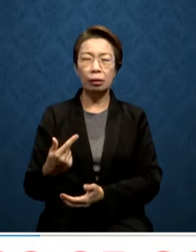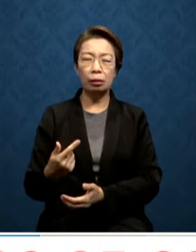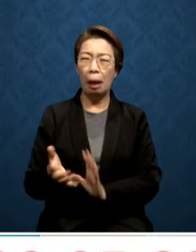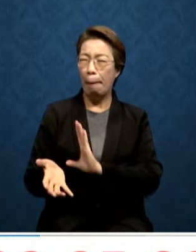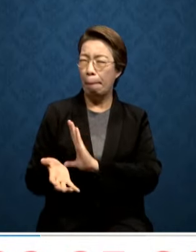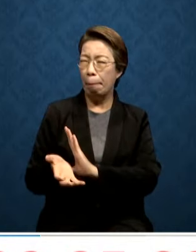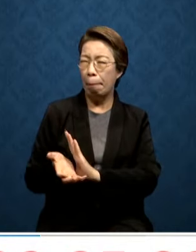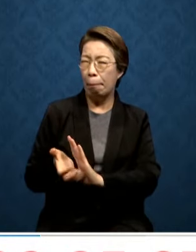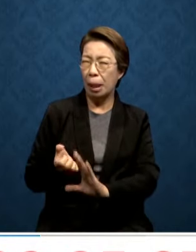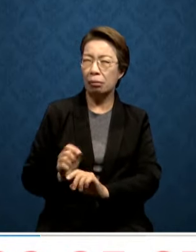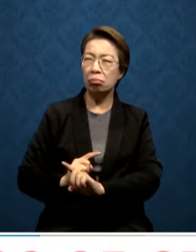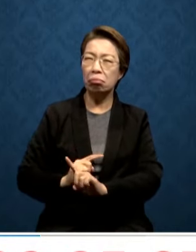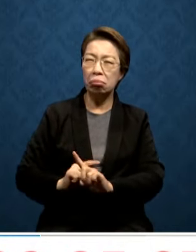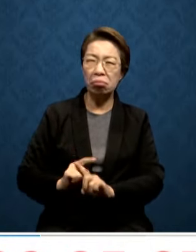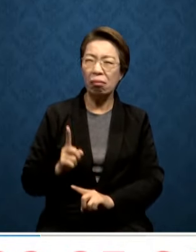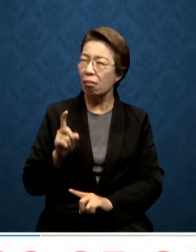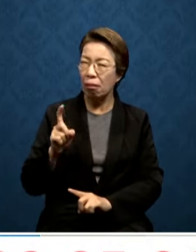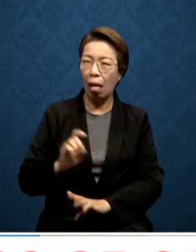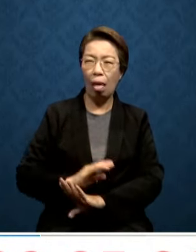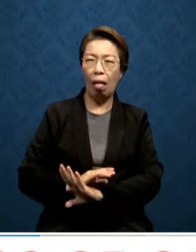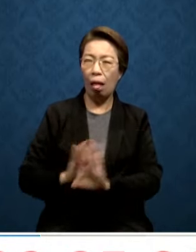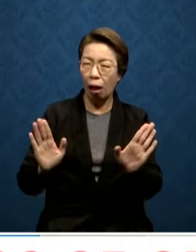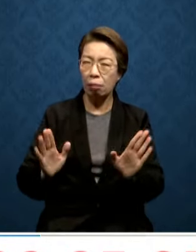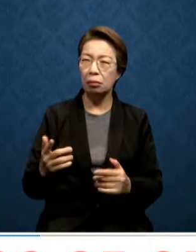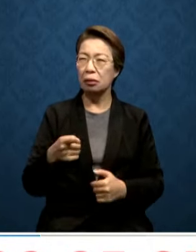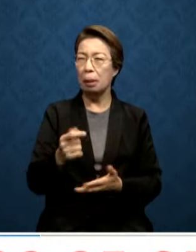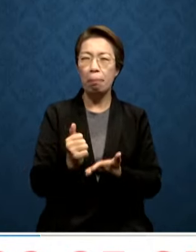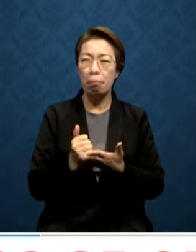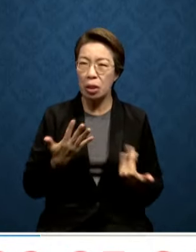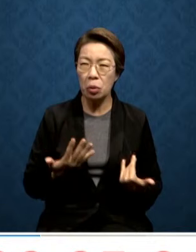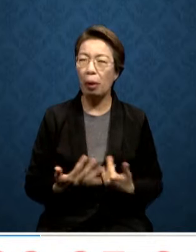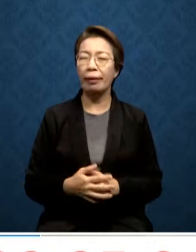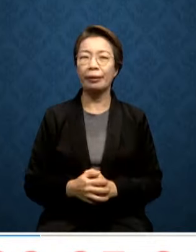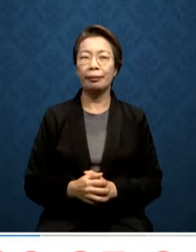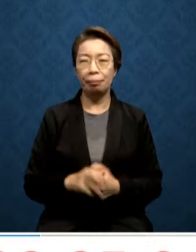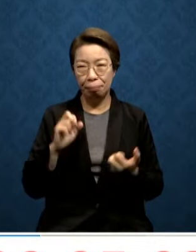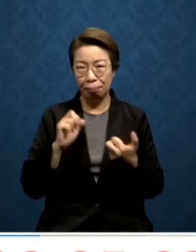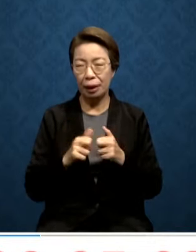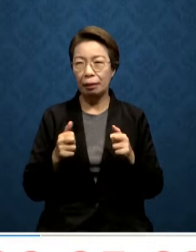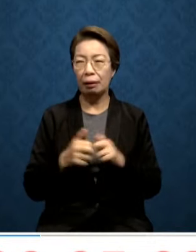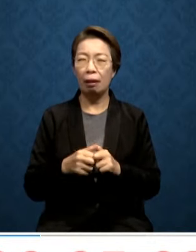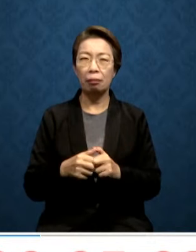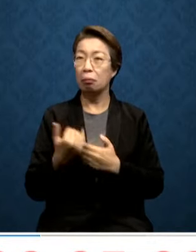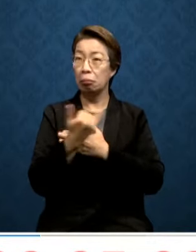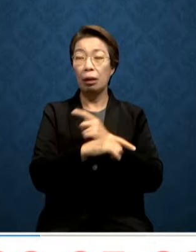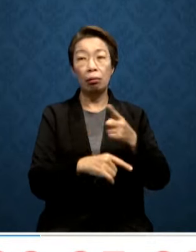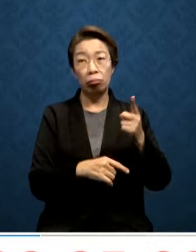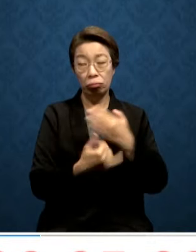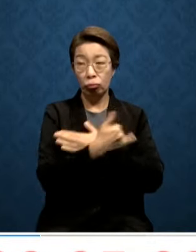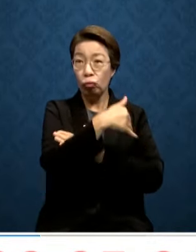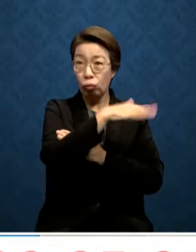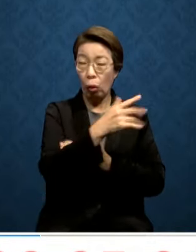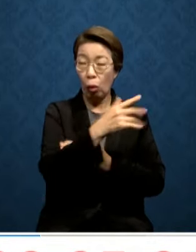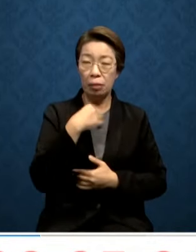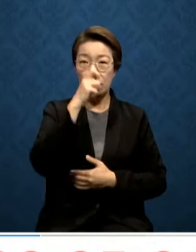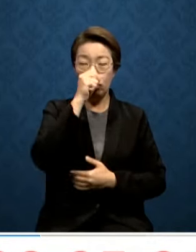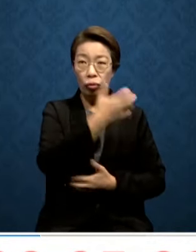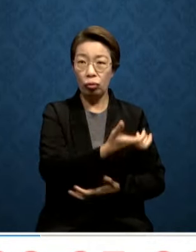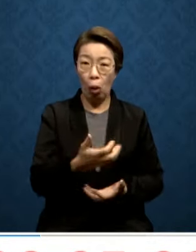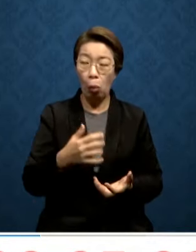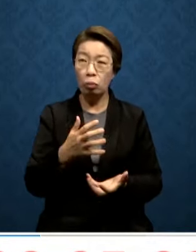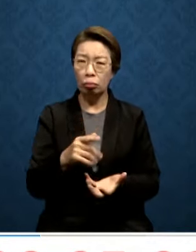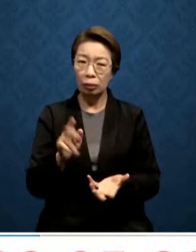การปฏิเสธไม่ได้รับการร่วมมือหรือคืนสินค้าเหมือนในต่างประเทศในต่างประเทศมีการทดลองใช้ไม่ถูกใ